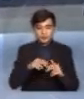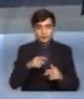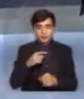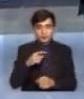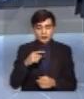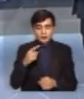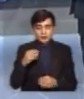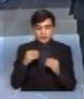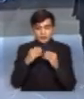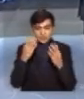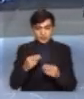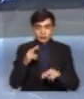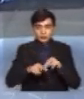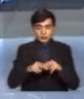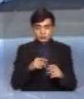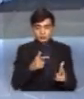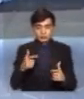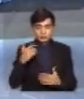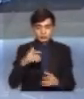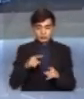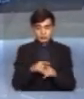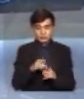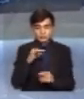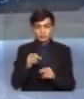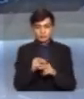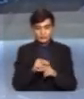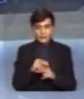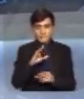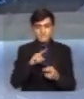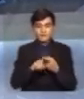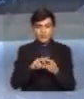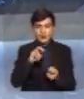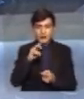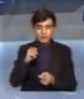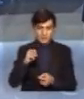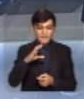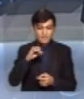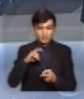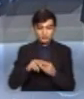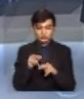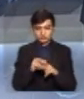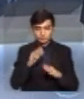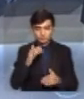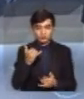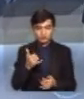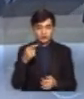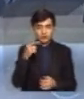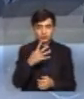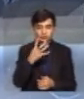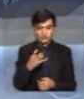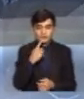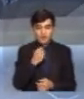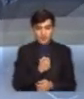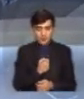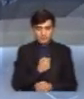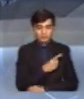всего за 10 дней. Там будут лечить людей с коронавирусом. Уже сегодня в госпиталь прибыло 1400